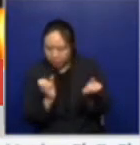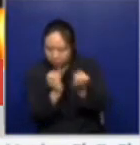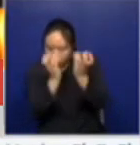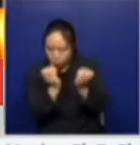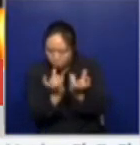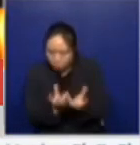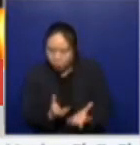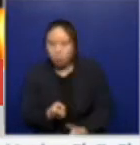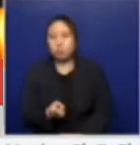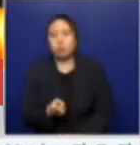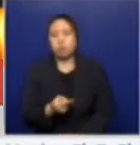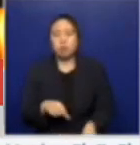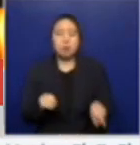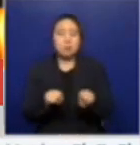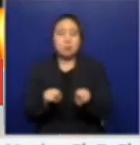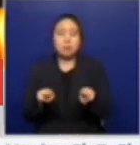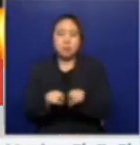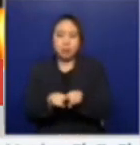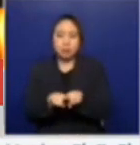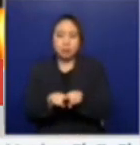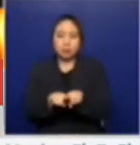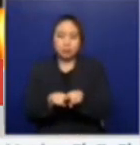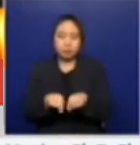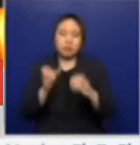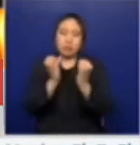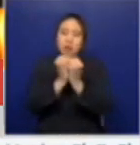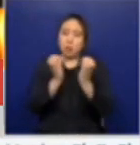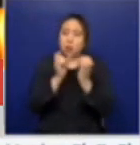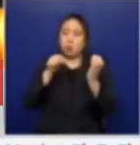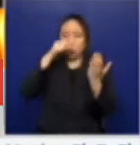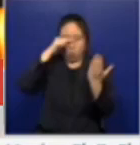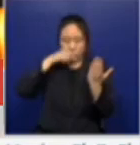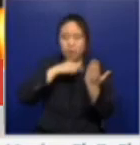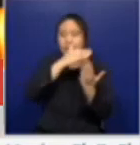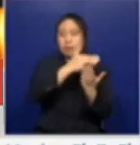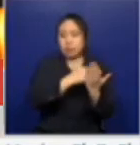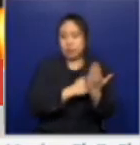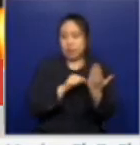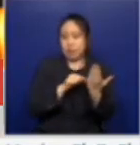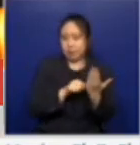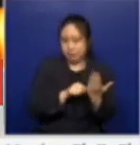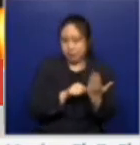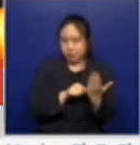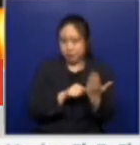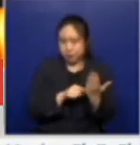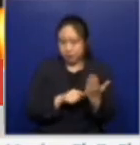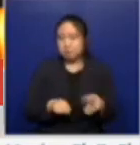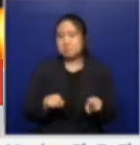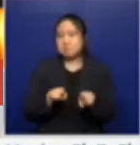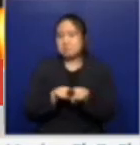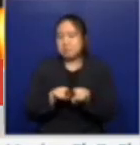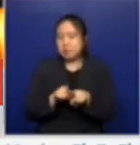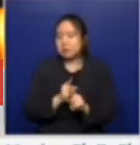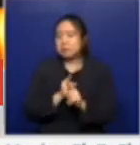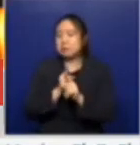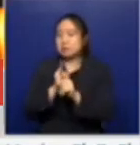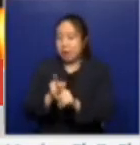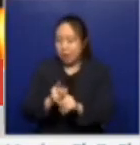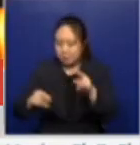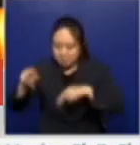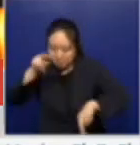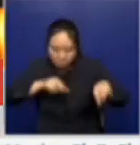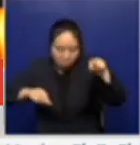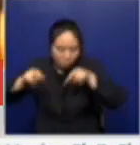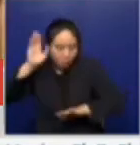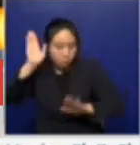ยังดูเหมือนว่ารัฐธรรมนูญแห่งราชอาณาจักรไทยมิได้เป็นไปตามหลักการแห่งการปกครองในระบอบประชาธิปไ